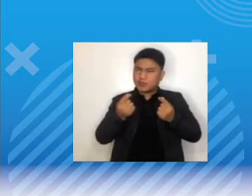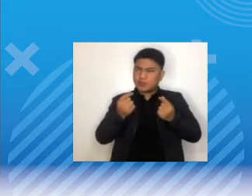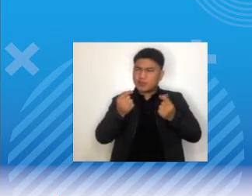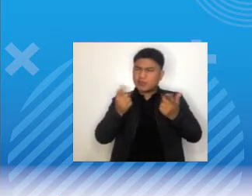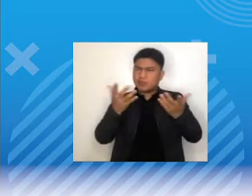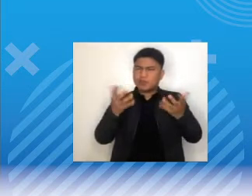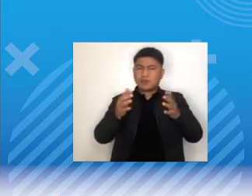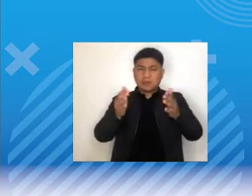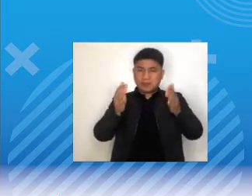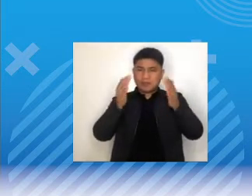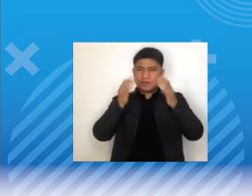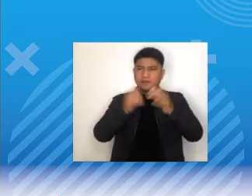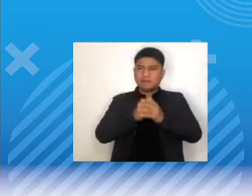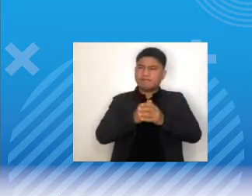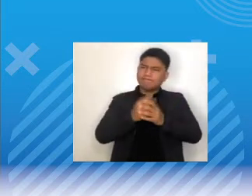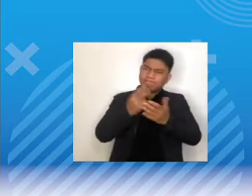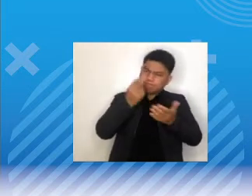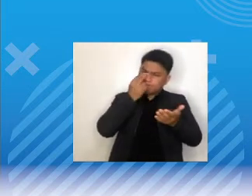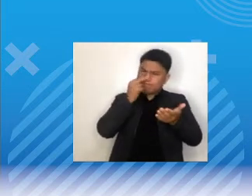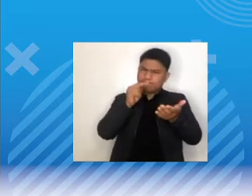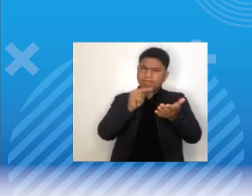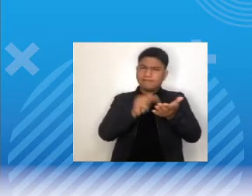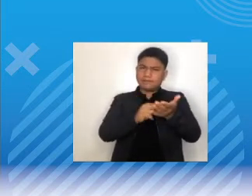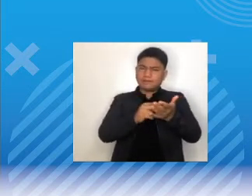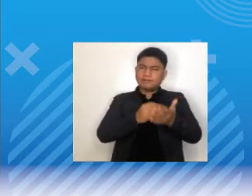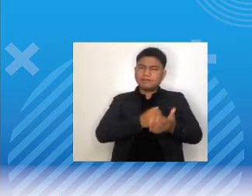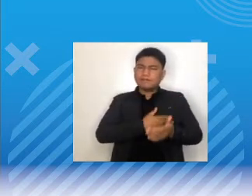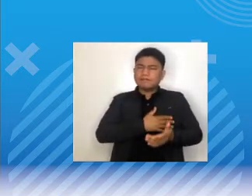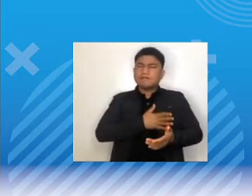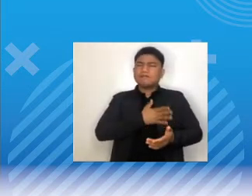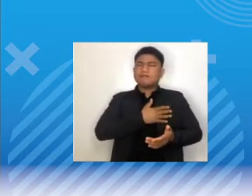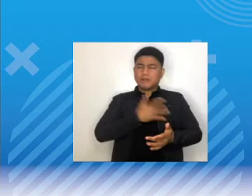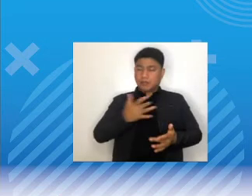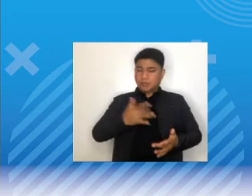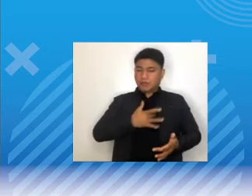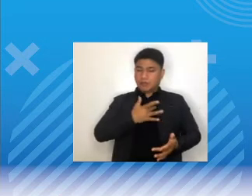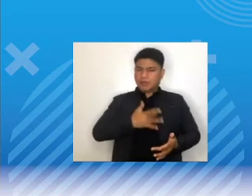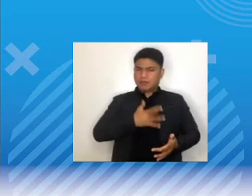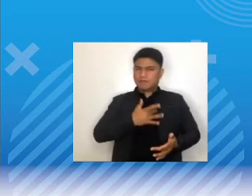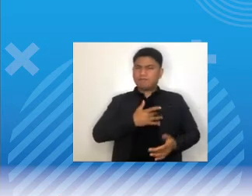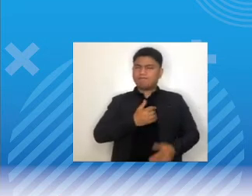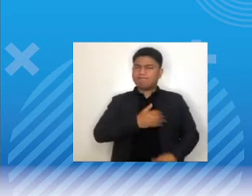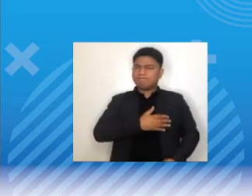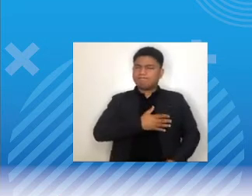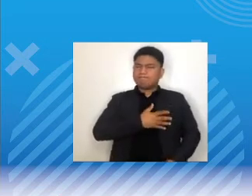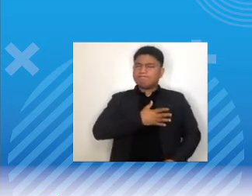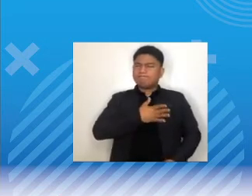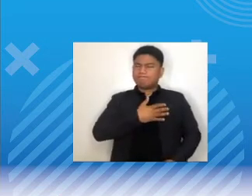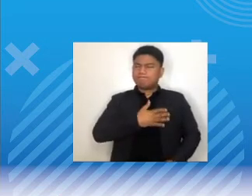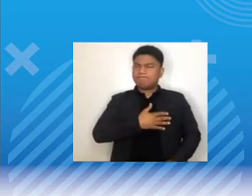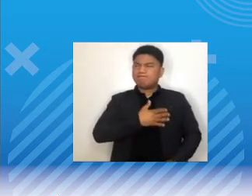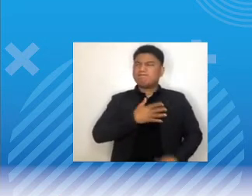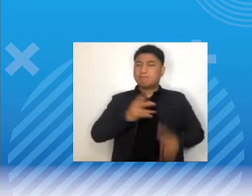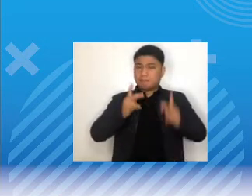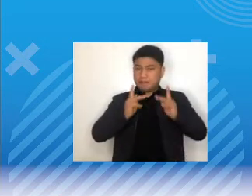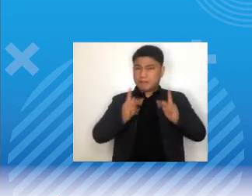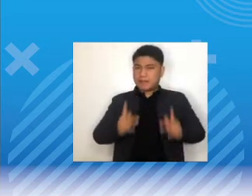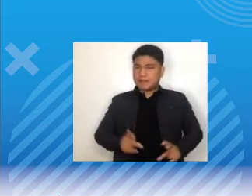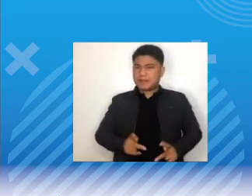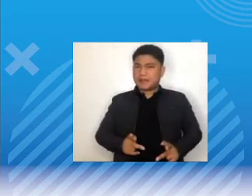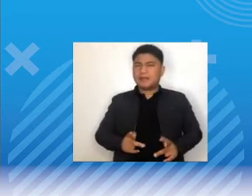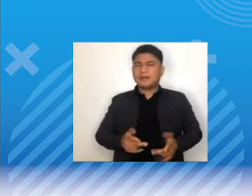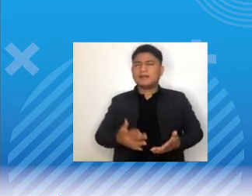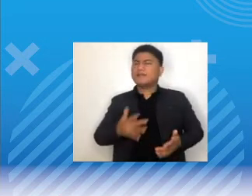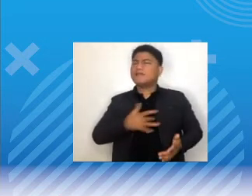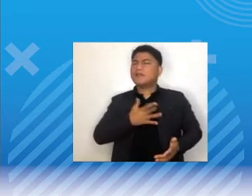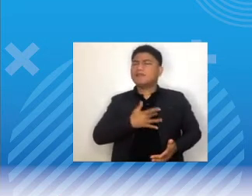breath. So pinapansin ang paghinga at ang physical na nararanasan natin sa paghinga. So yun